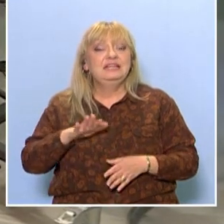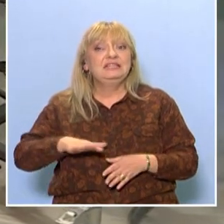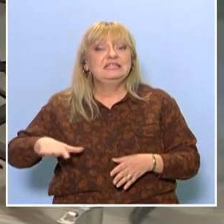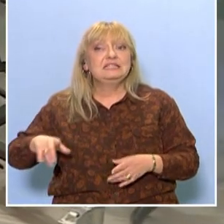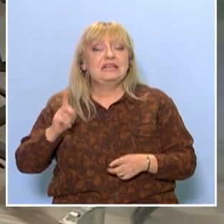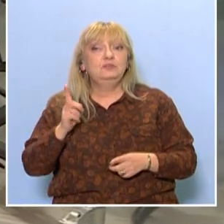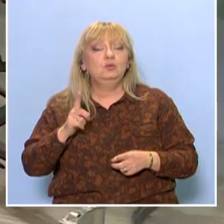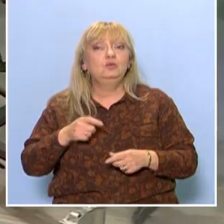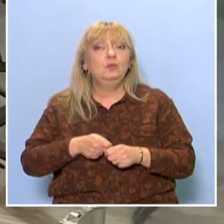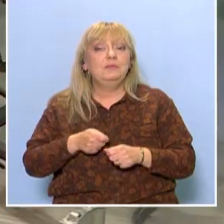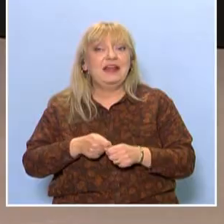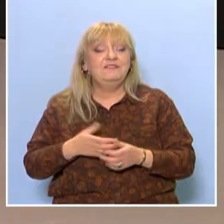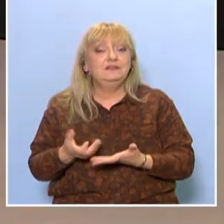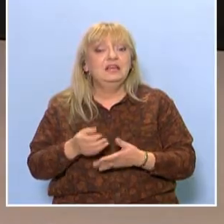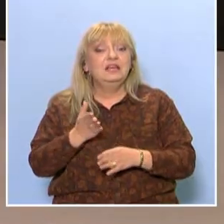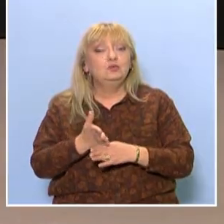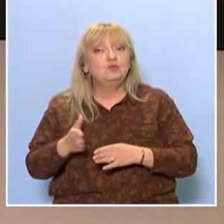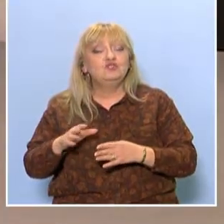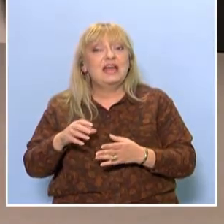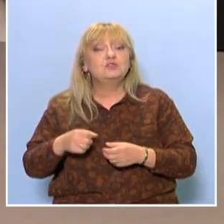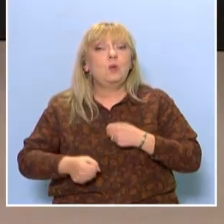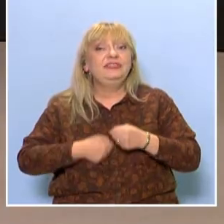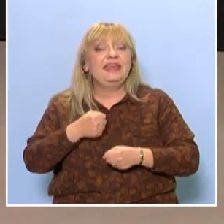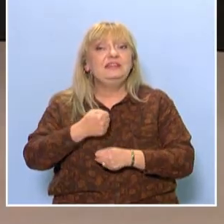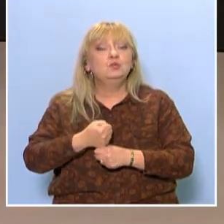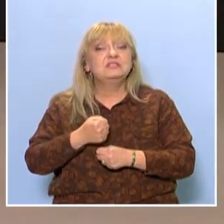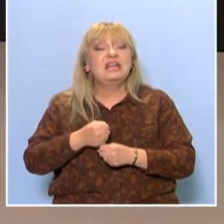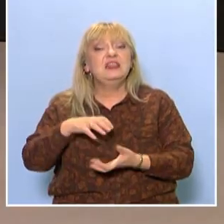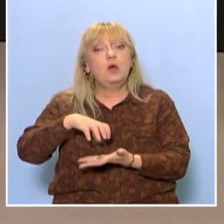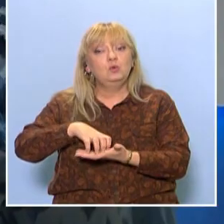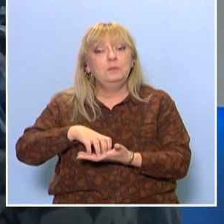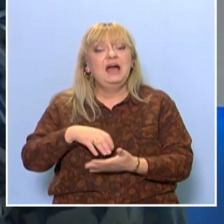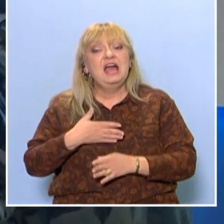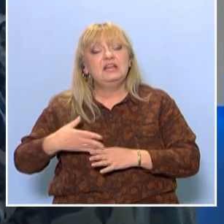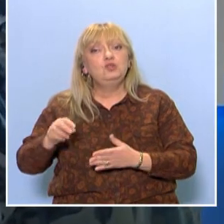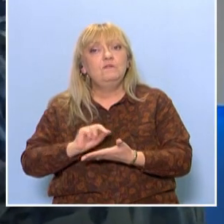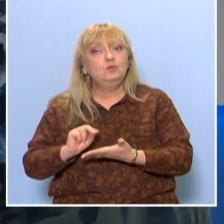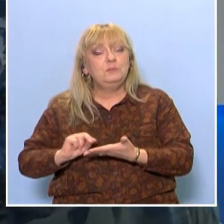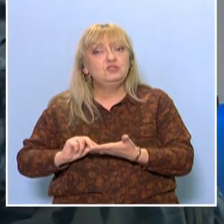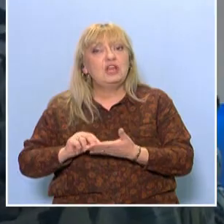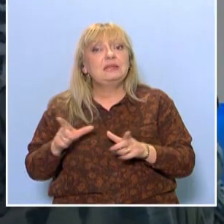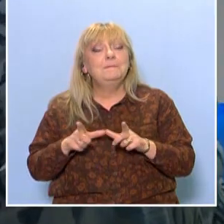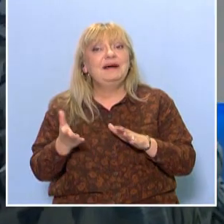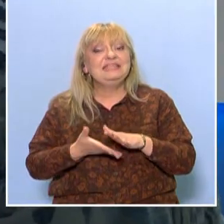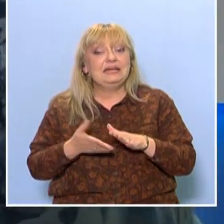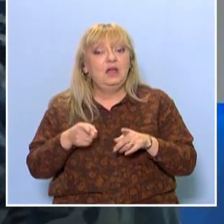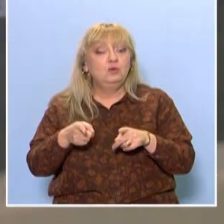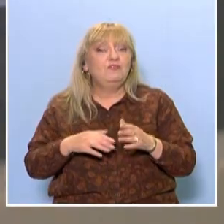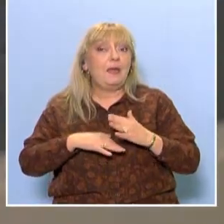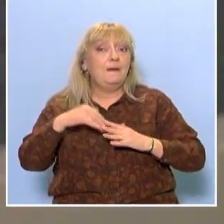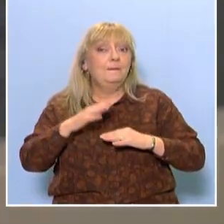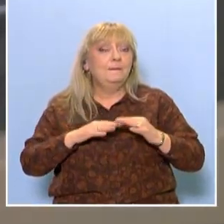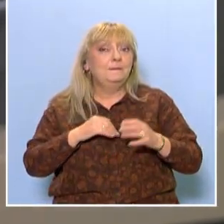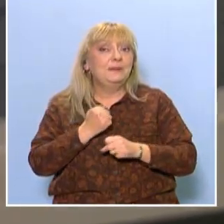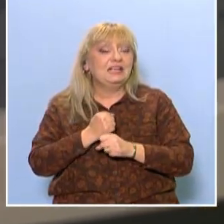вестник находки като част от дейността на клуба, редовно пишат новинарски и творчески материали. Това е практическа школа за младите автори.